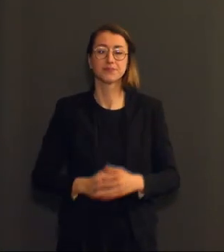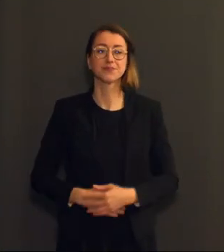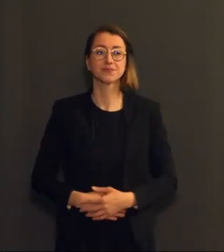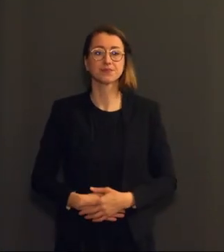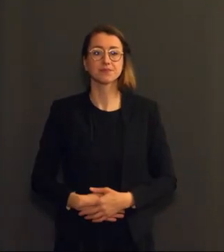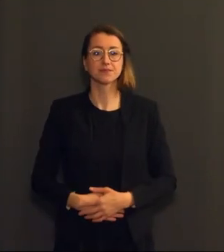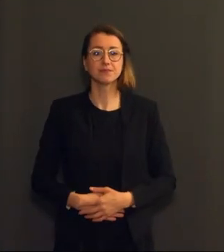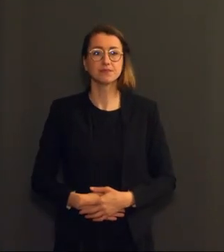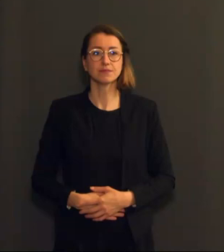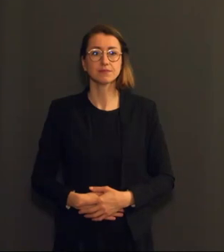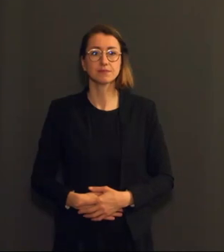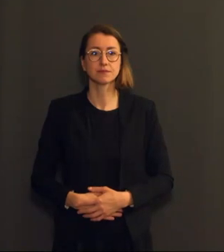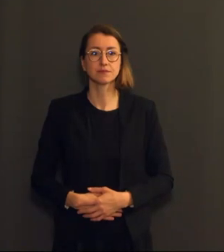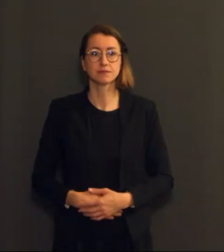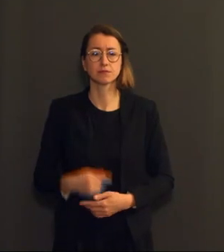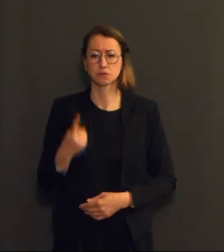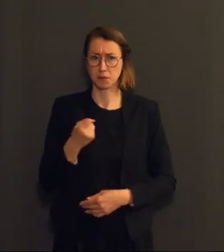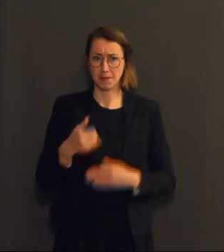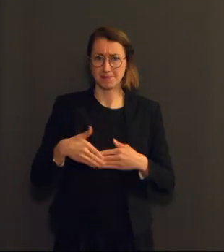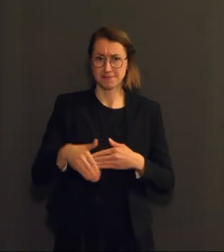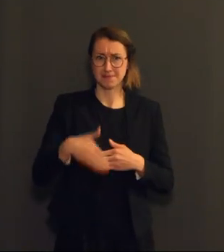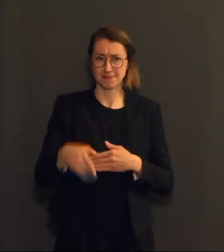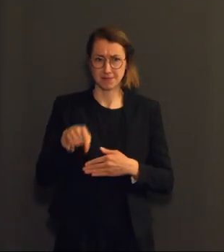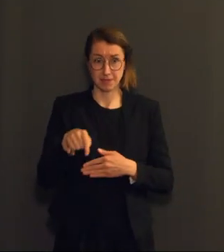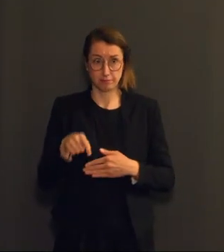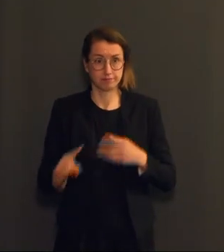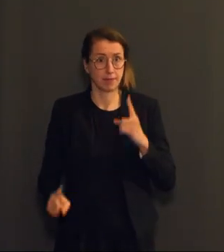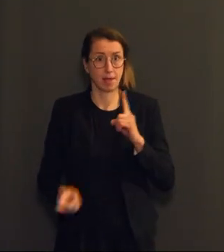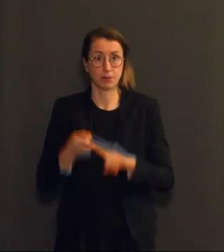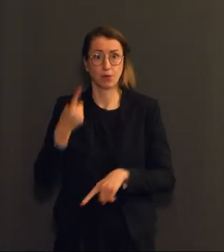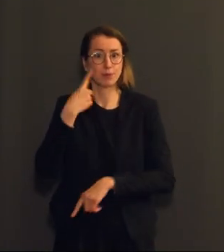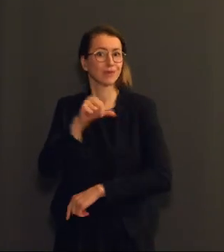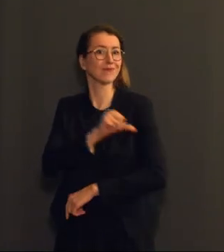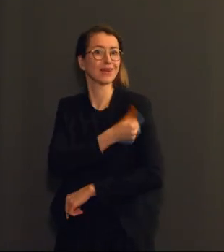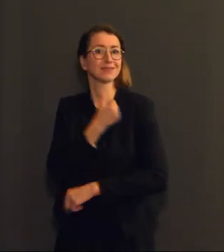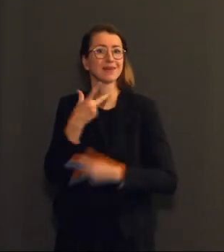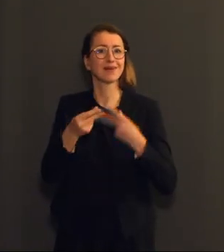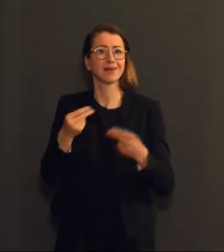Cette semaine sera tout aussi importante pour le vaccin Johnson & Johnson.